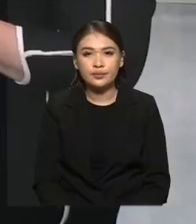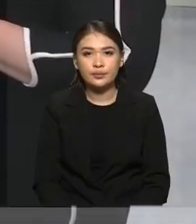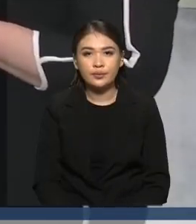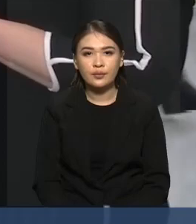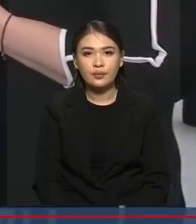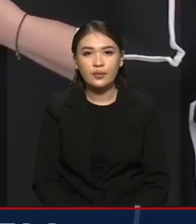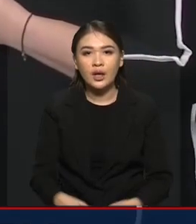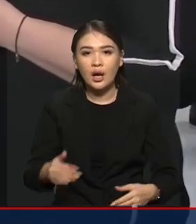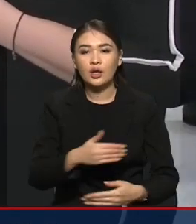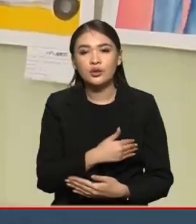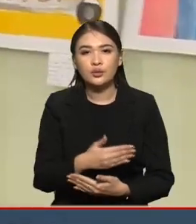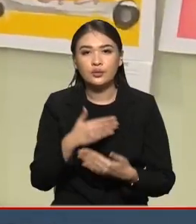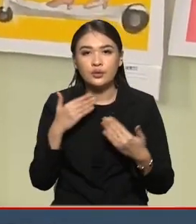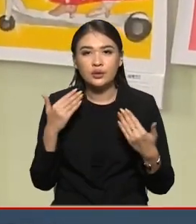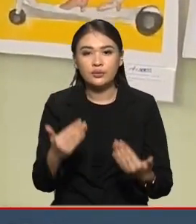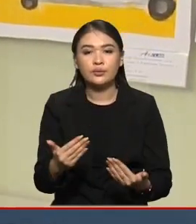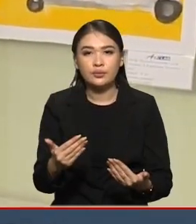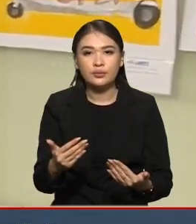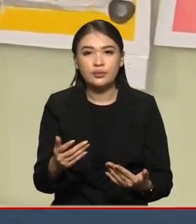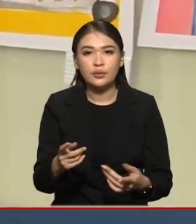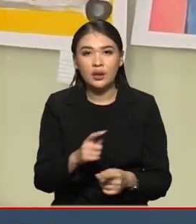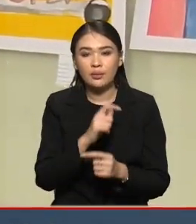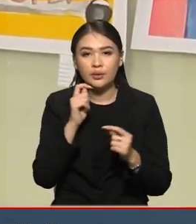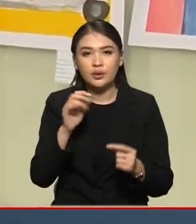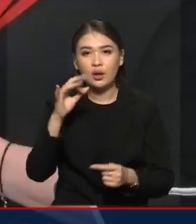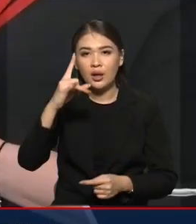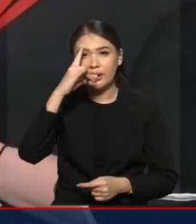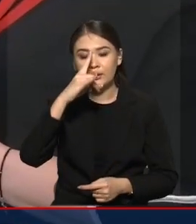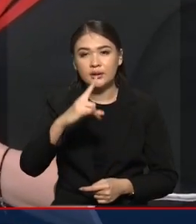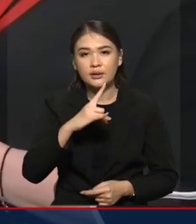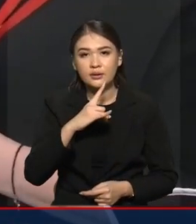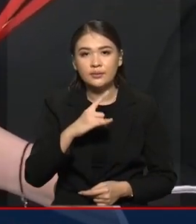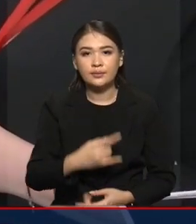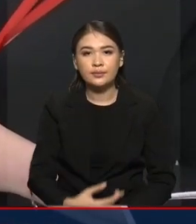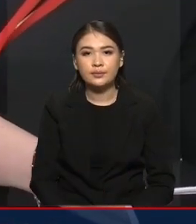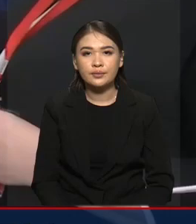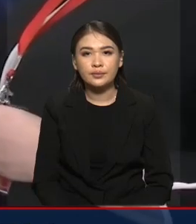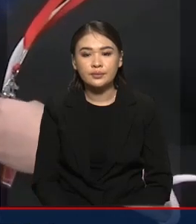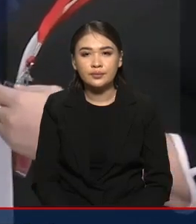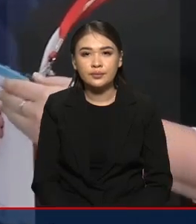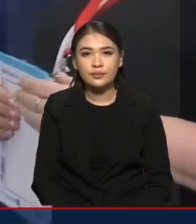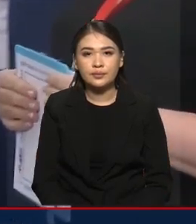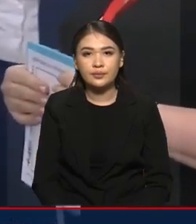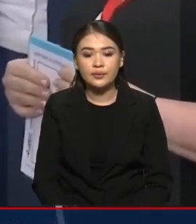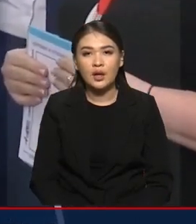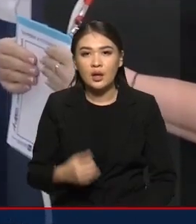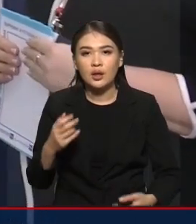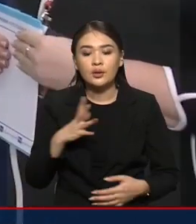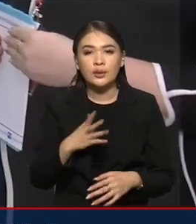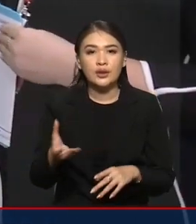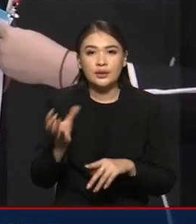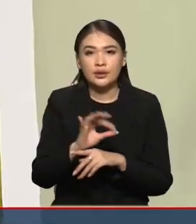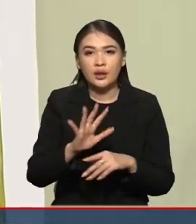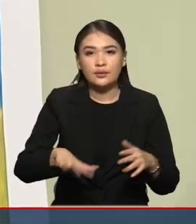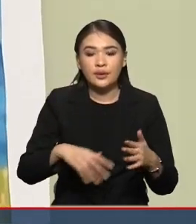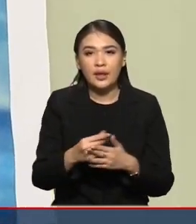подарить вам картину о влиянии Казахстана во всем мире. Ну, рахмет. Өнеркәсіпке құйған инвестиция